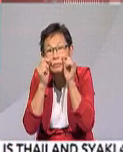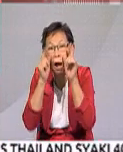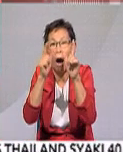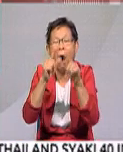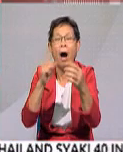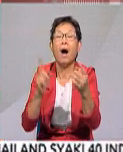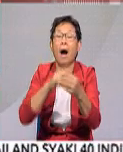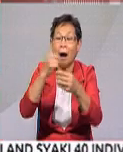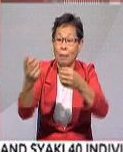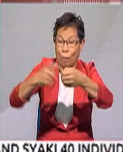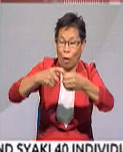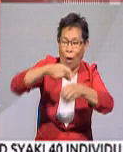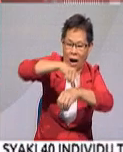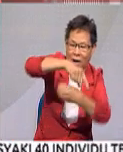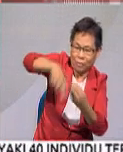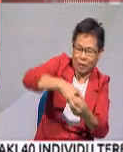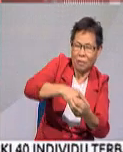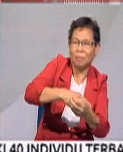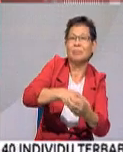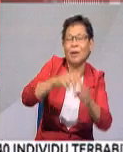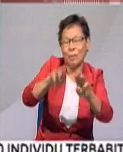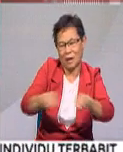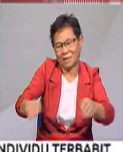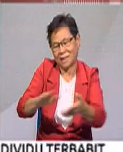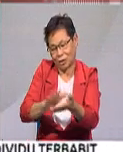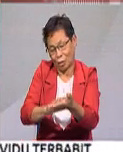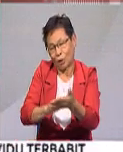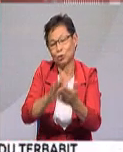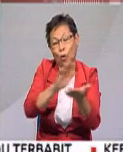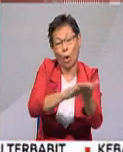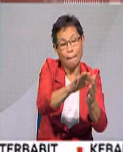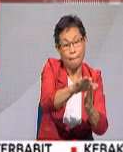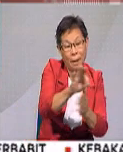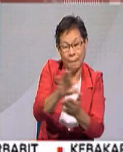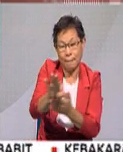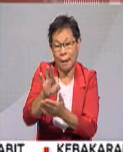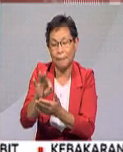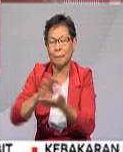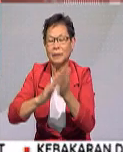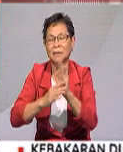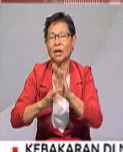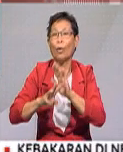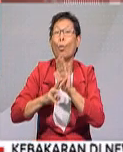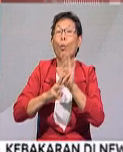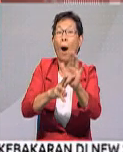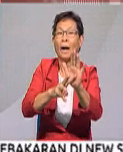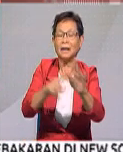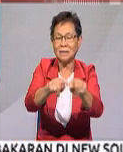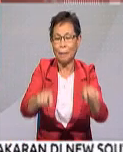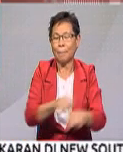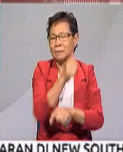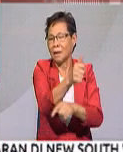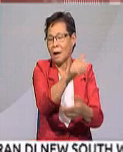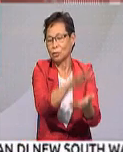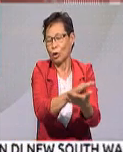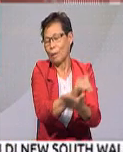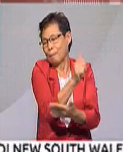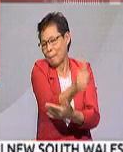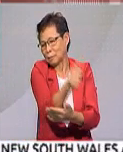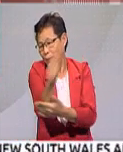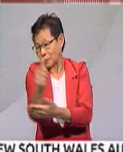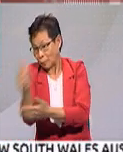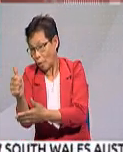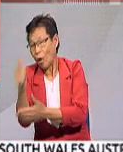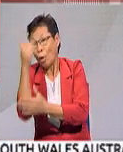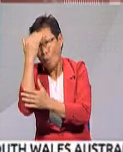alam sekitar dalam kalangan pelajar sekolah. Sekolah yang terpilih bakal menjadi duta di kawasan setempat sekolah masing-masing